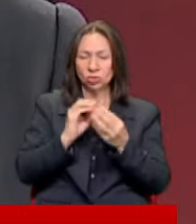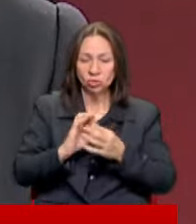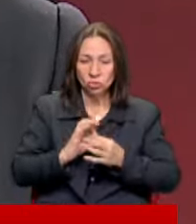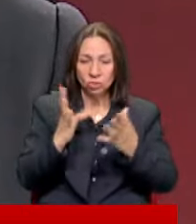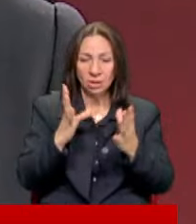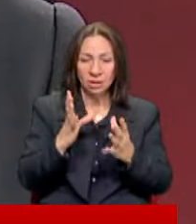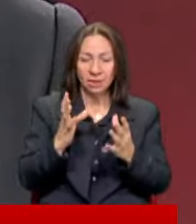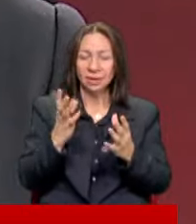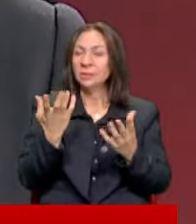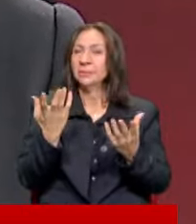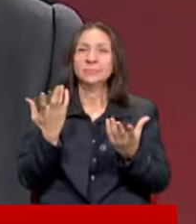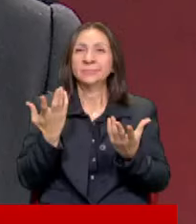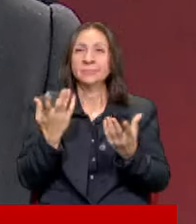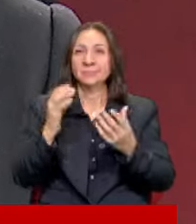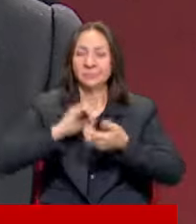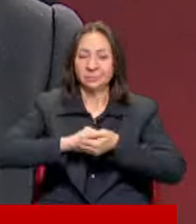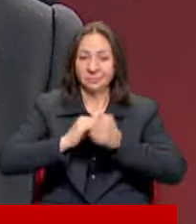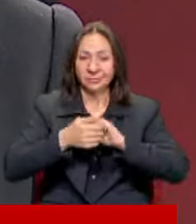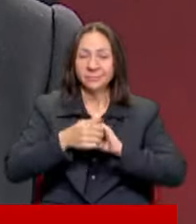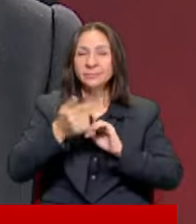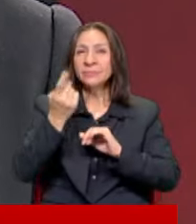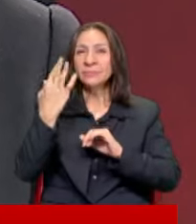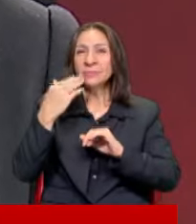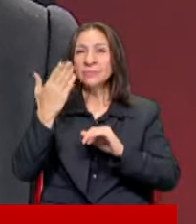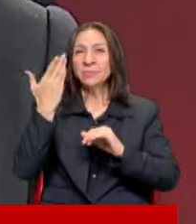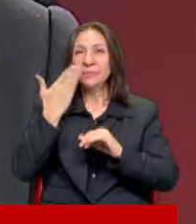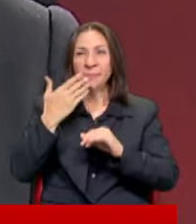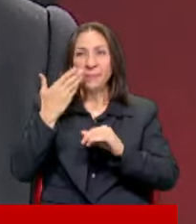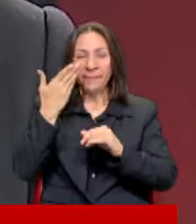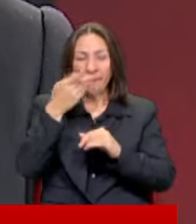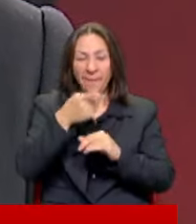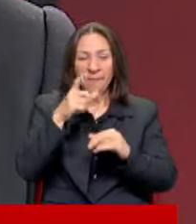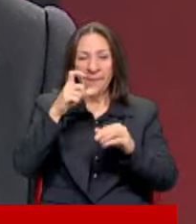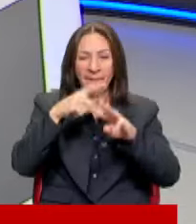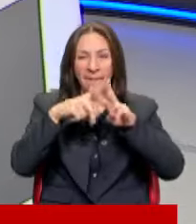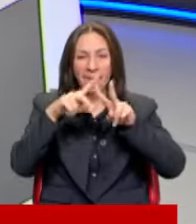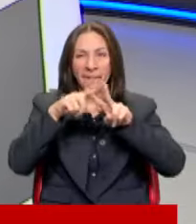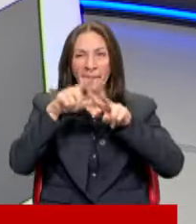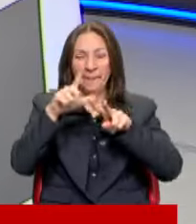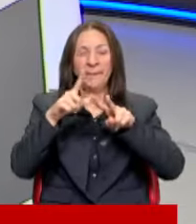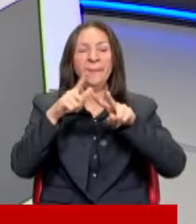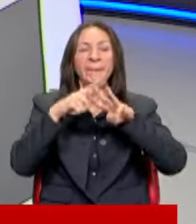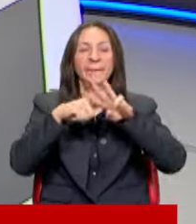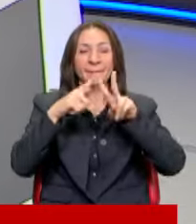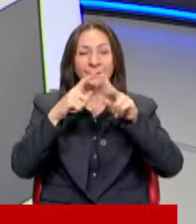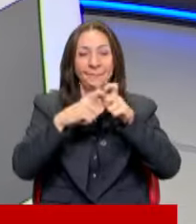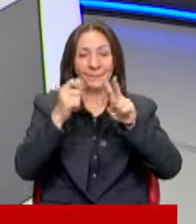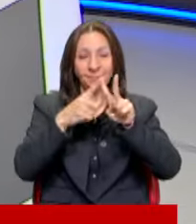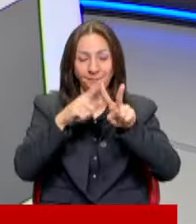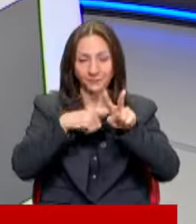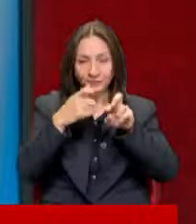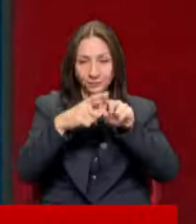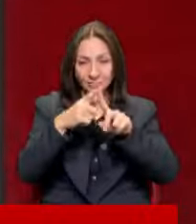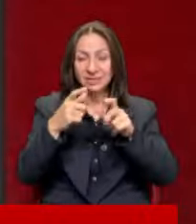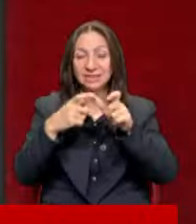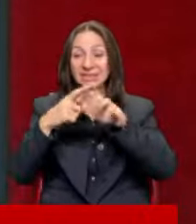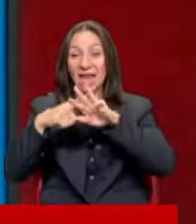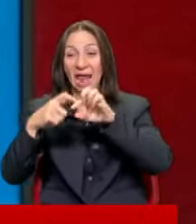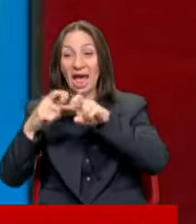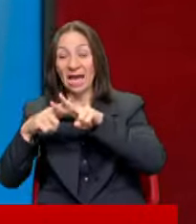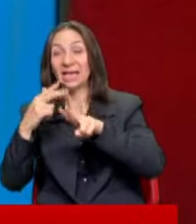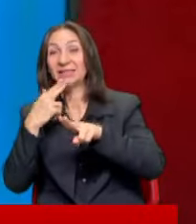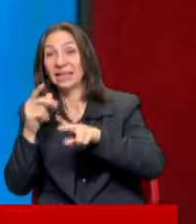Pan zehi de dayanışma Az önceki görüntüye tekrar geri geleceğim Cemal enginyurt ve sera kadıgil e onların yan yana gelişi